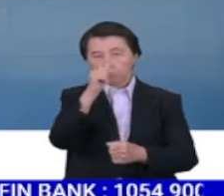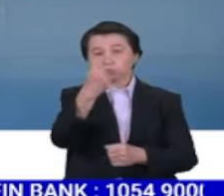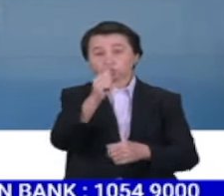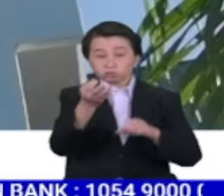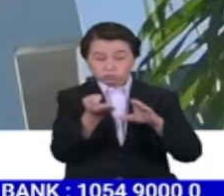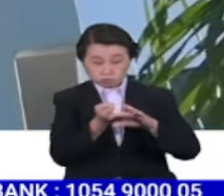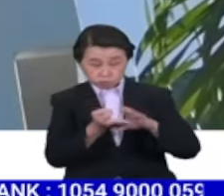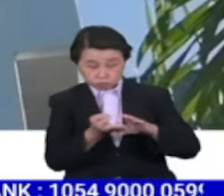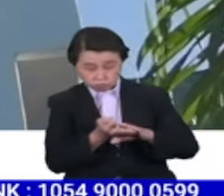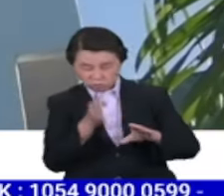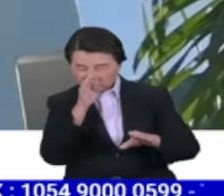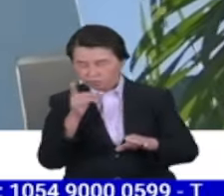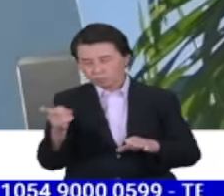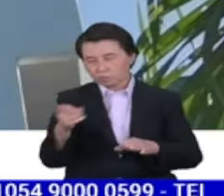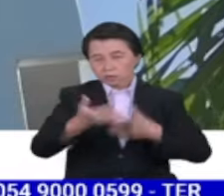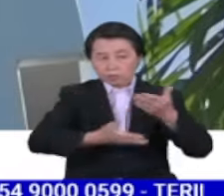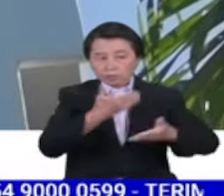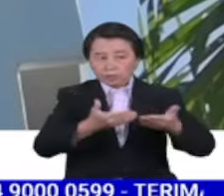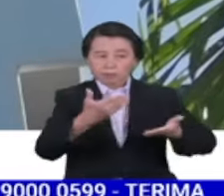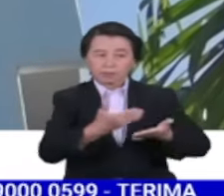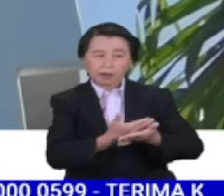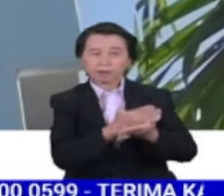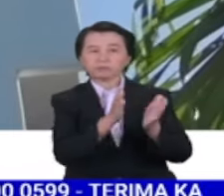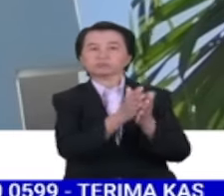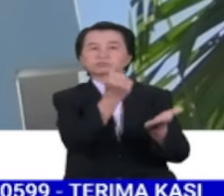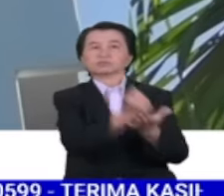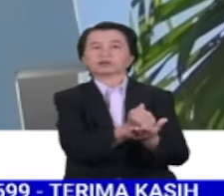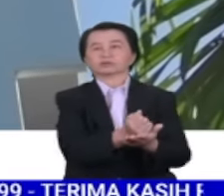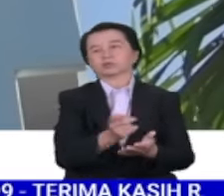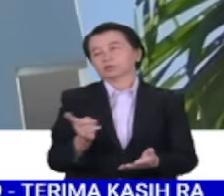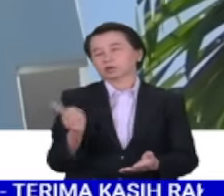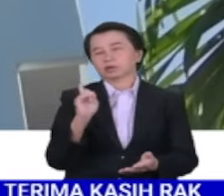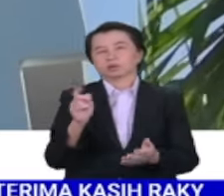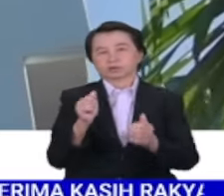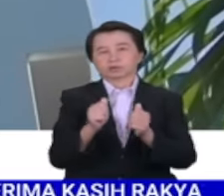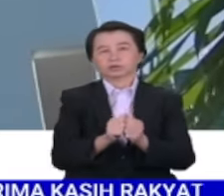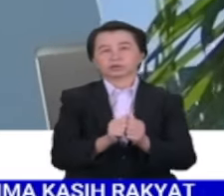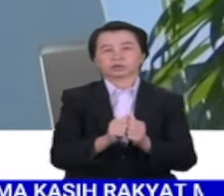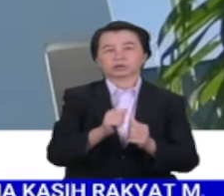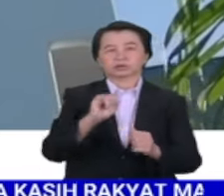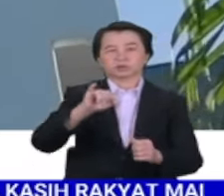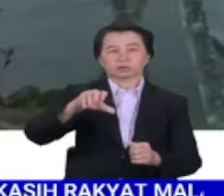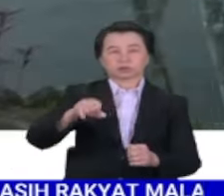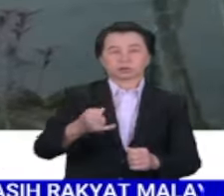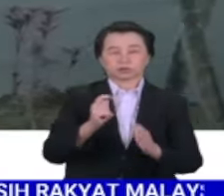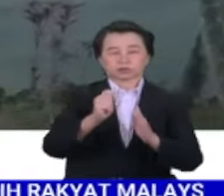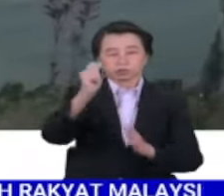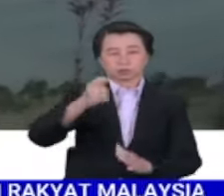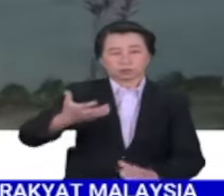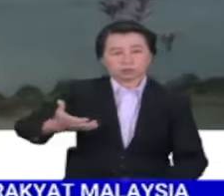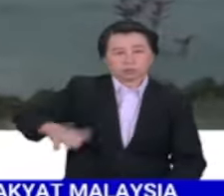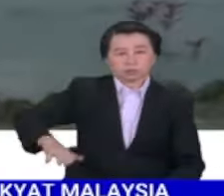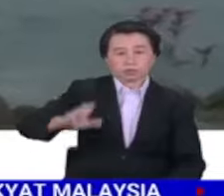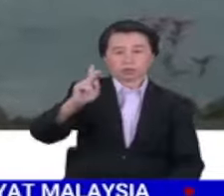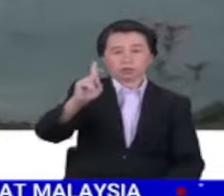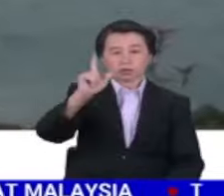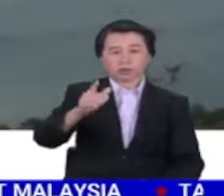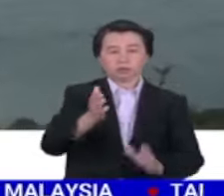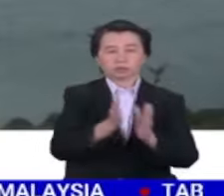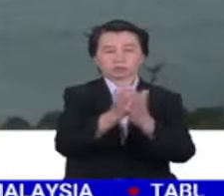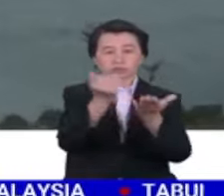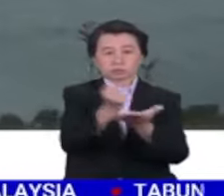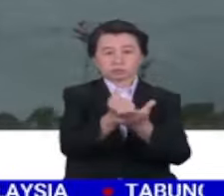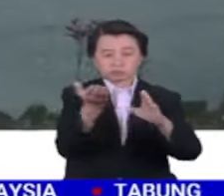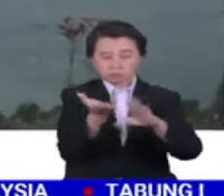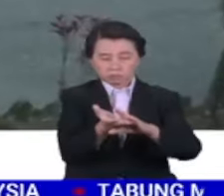bagi tujuan proses pembaruan paspor dengan pihak salon cahaya tinggi Banglades di Kuala Lumpur antara dokumen tersebut